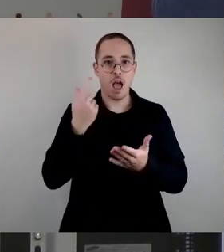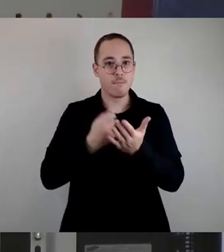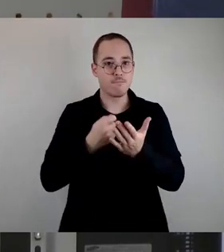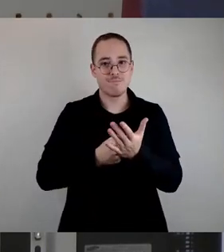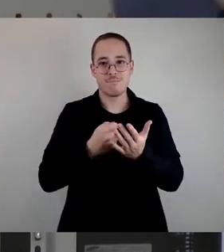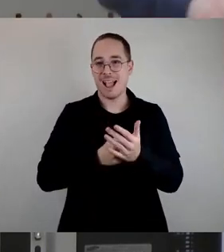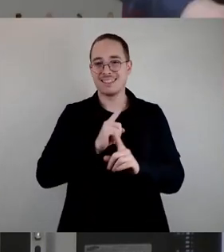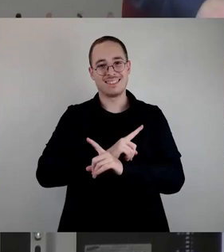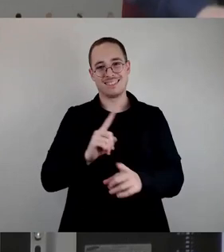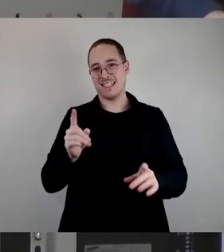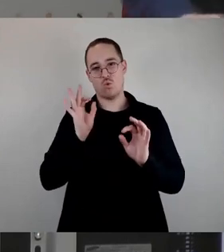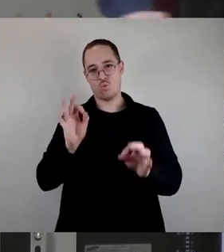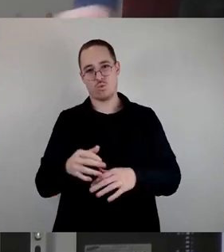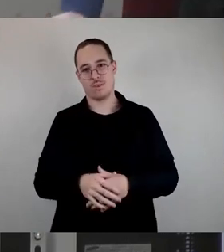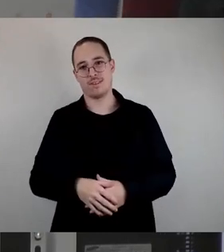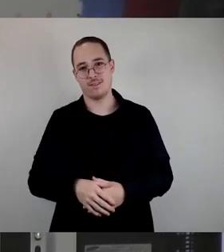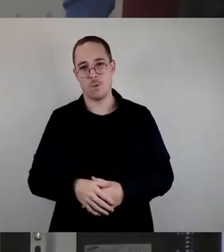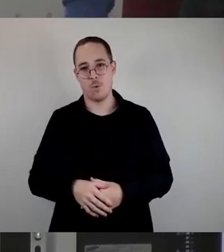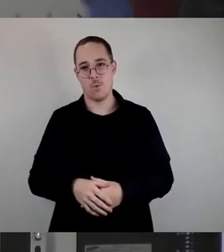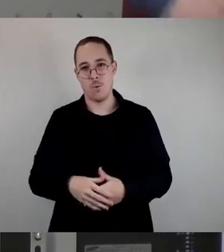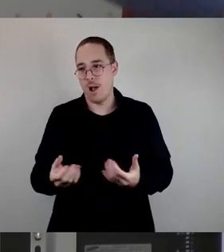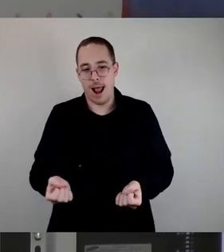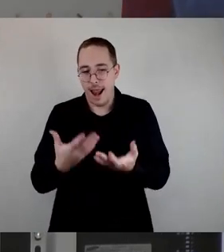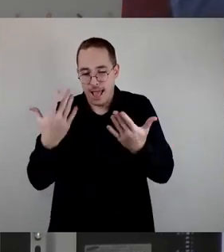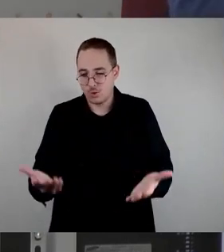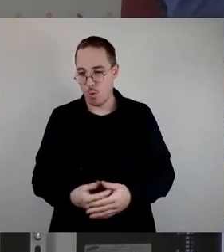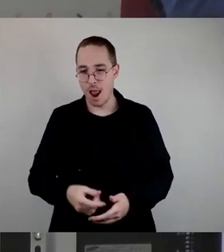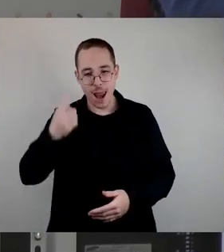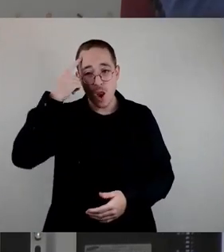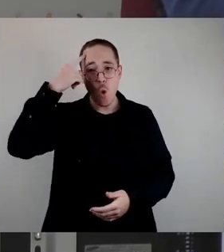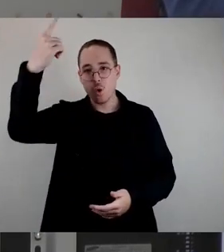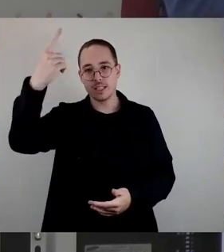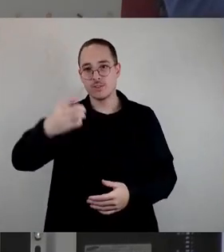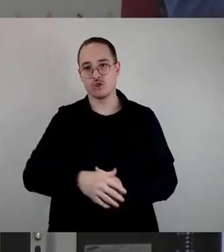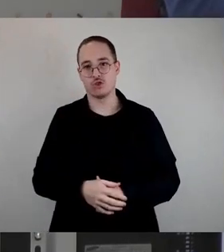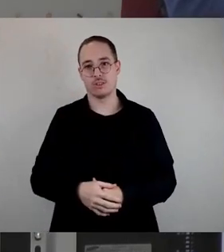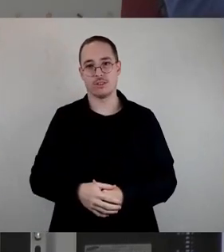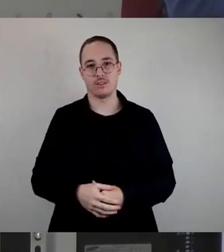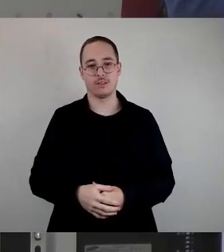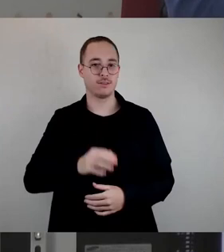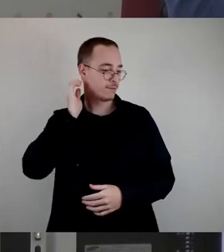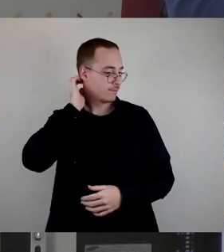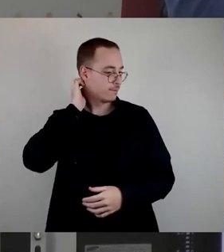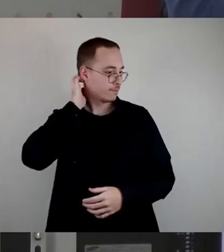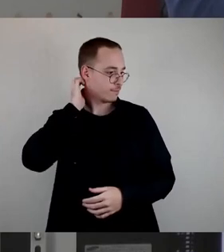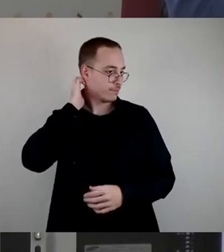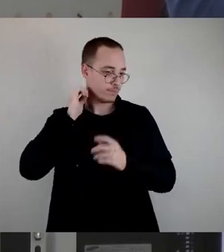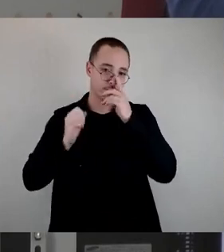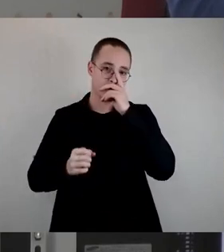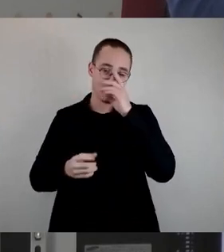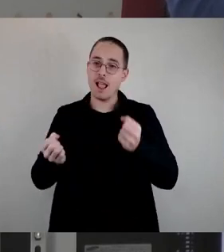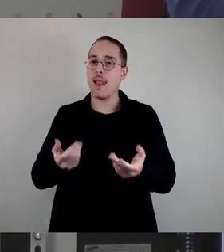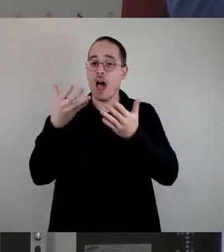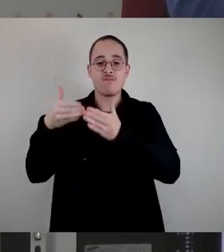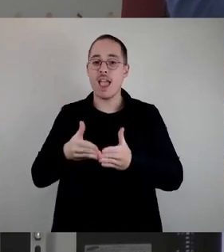auch, sie rechnet sich nicht. Es ist völlig logisch, jeder kann von der Innenseite der Elbe auf dem Umweg auch ohne Fähre